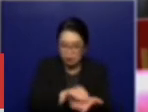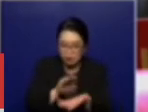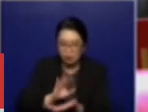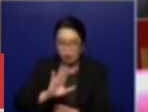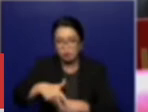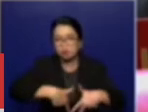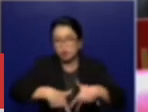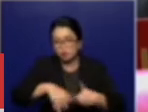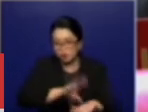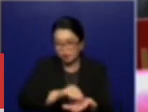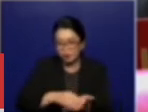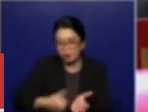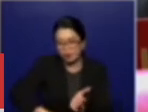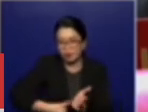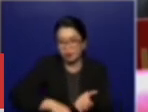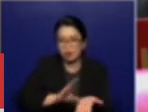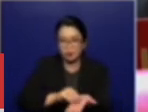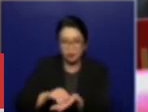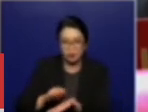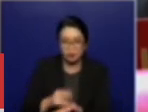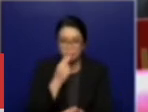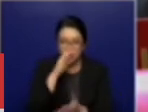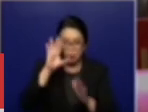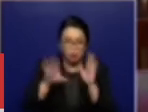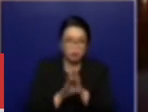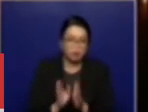มูลที่ผมนำแสดงบนจอภาพเนี่ยนะครับ